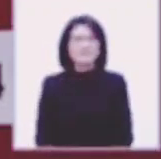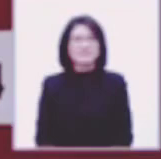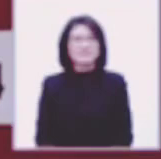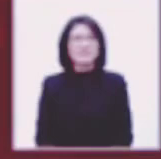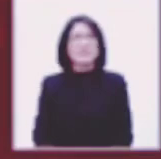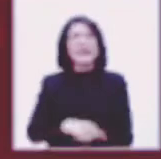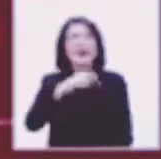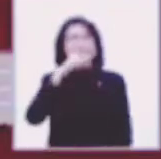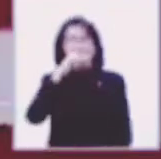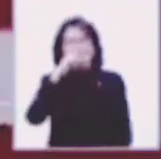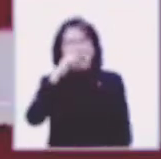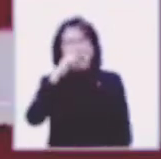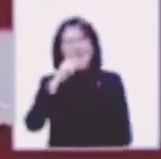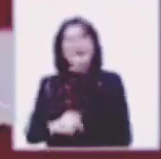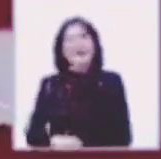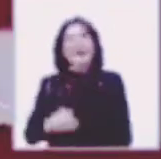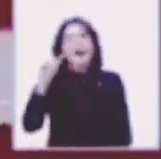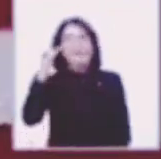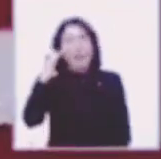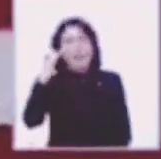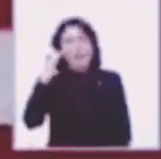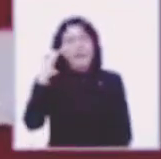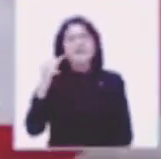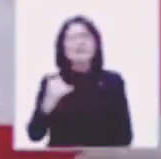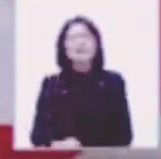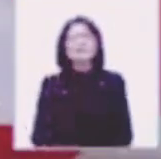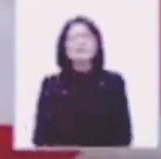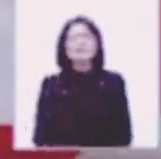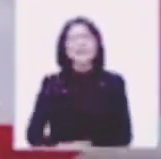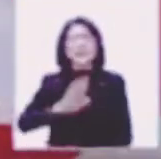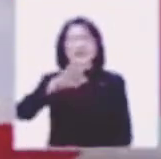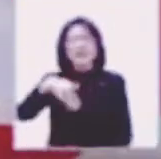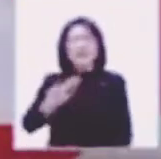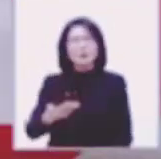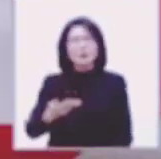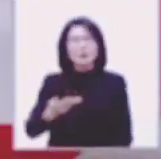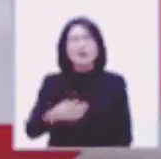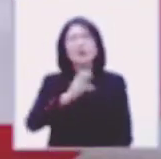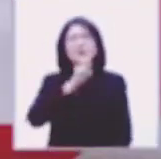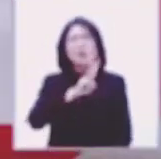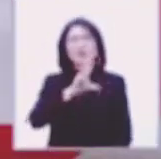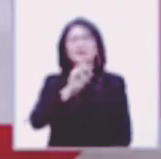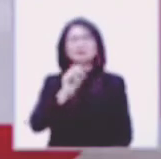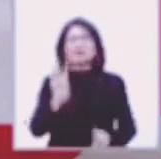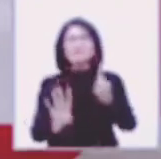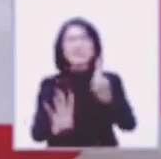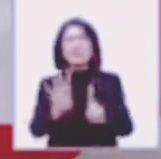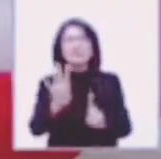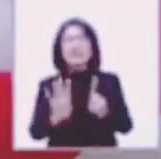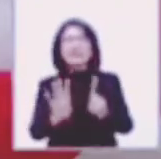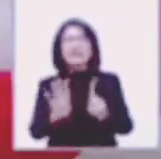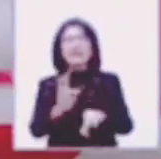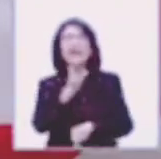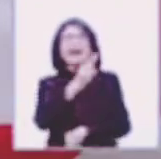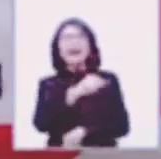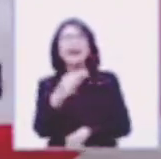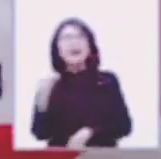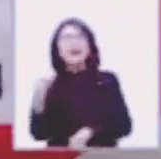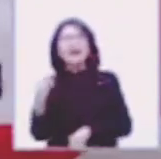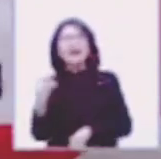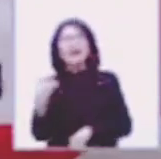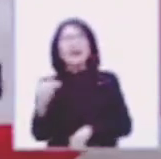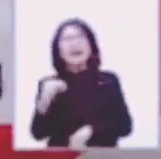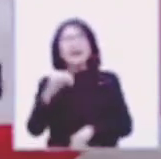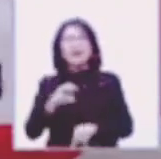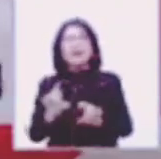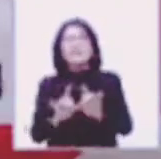Pak Muhaimin, calon wakil presiden yang terhormat. Pada tahun 2014 kita berada di posisi yang